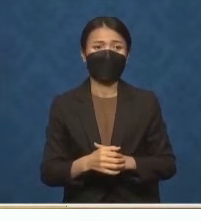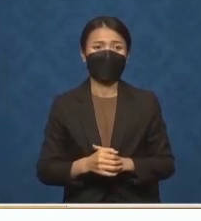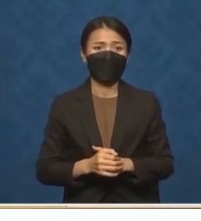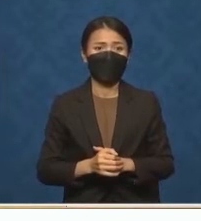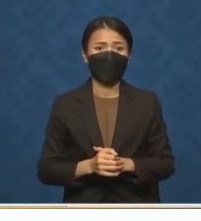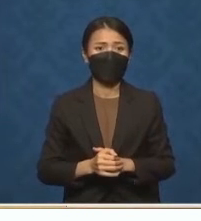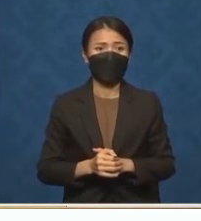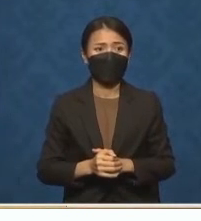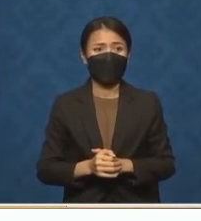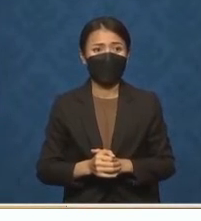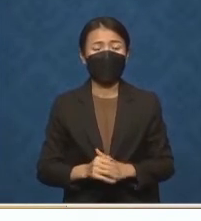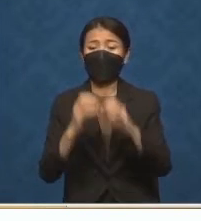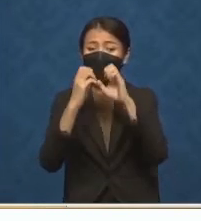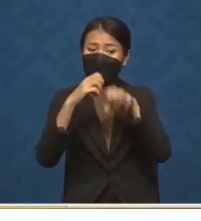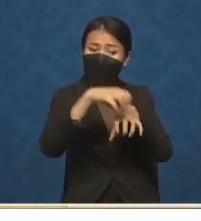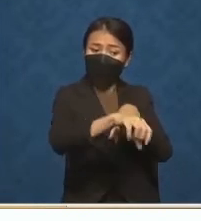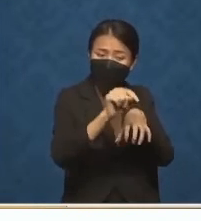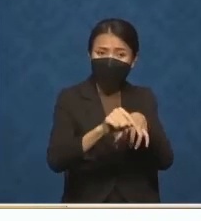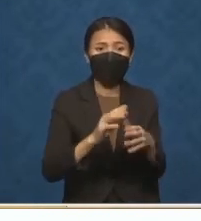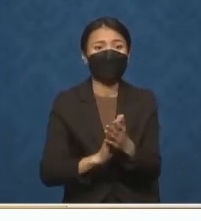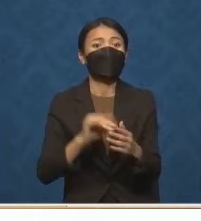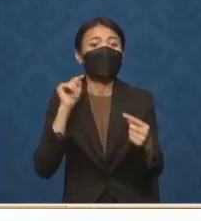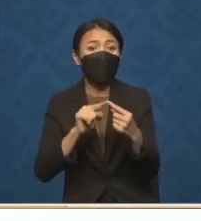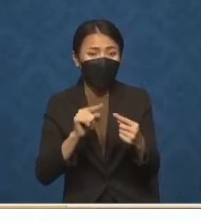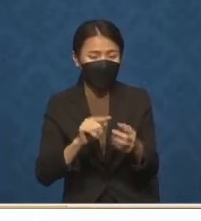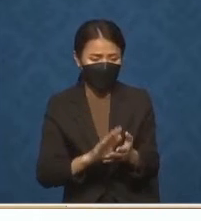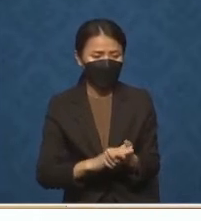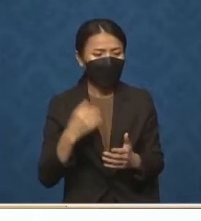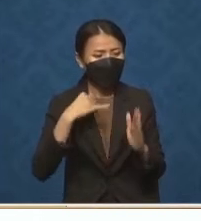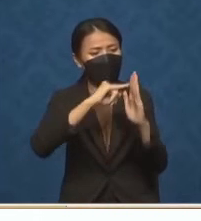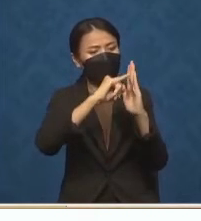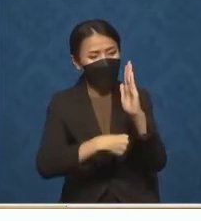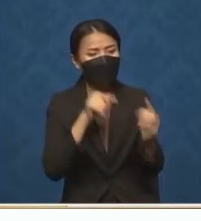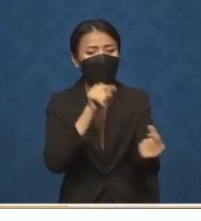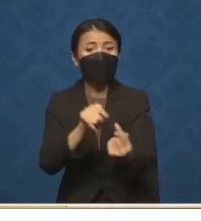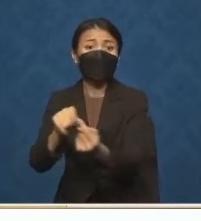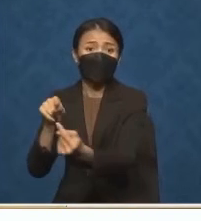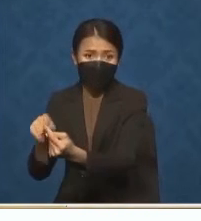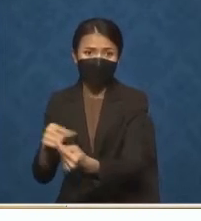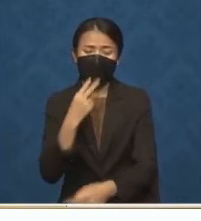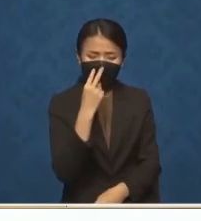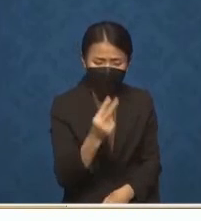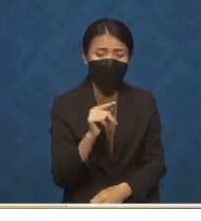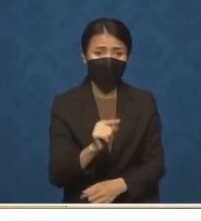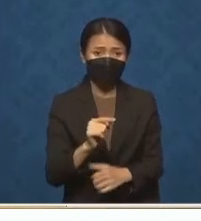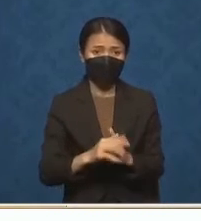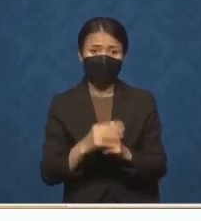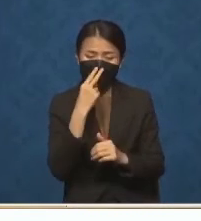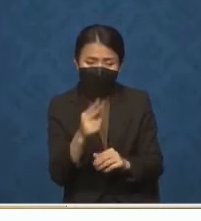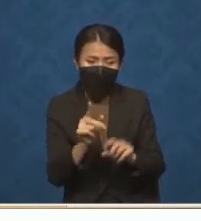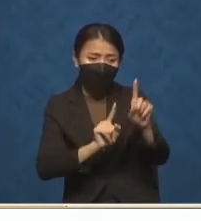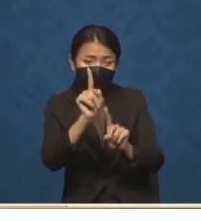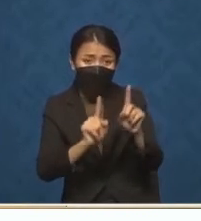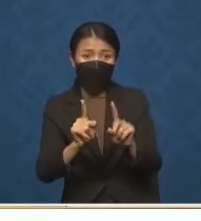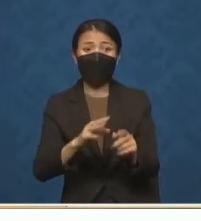เราหืนยัวเรื่องนสมควรธมในพ้นที่เหม emergedomasอะไรละคือการบอกวพื้นทน belonged hocไม่ใช่วาอธิป Christianity สะ